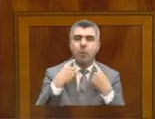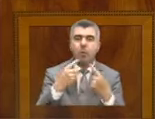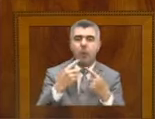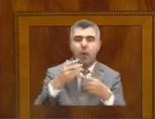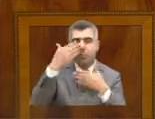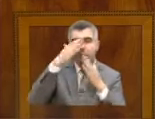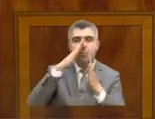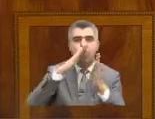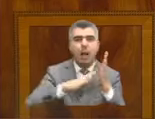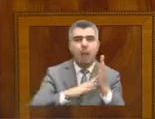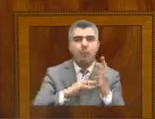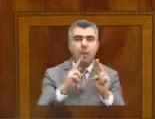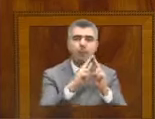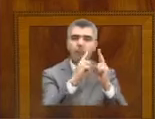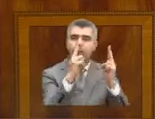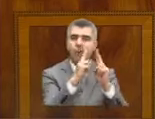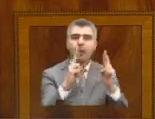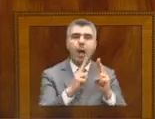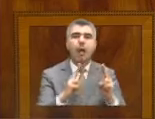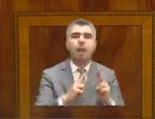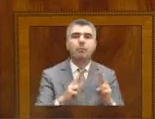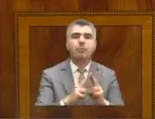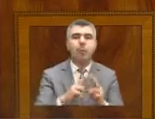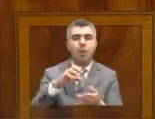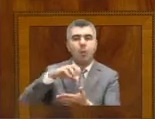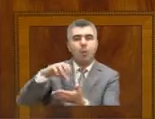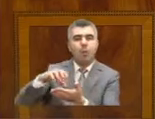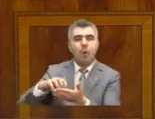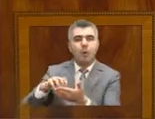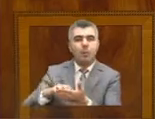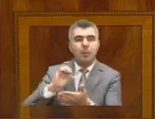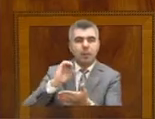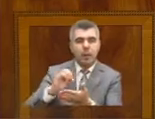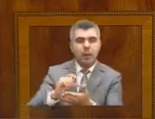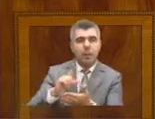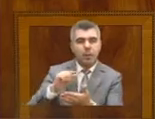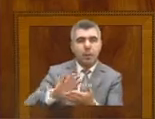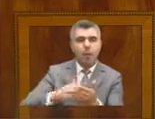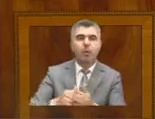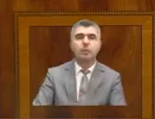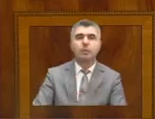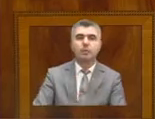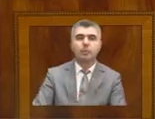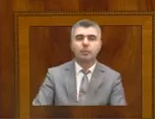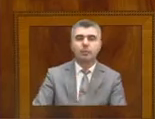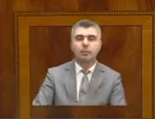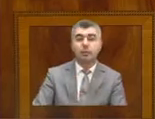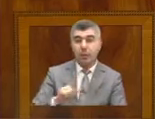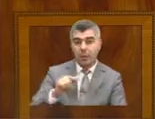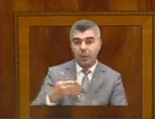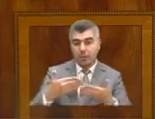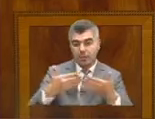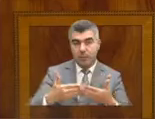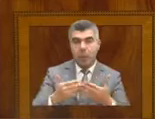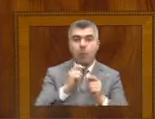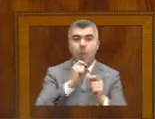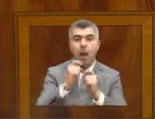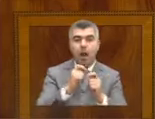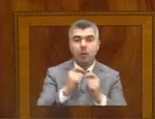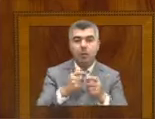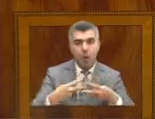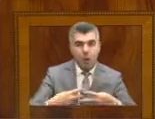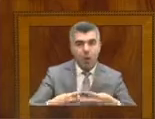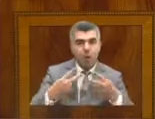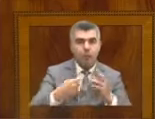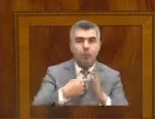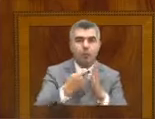أهم المؤسسات العالمية وجل الدول العظمى منها والصاعدة. وعليه فإن عرض ومناقشة مشروع قانون